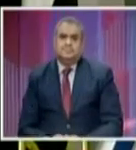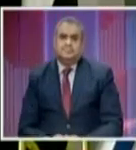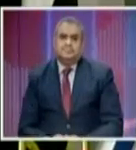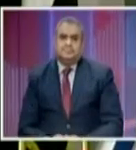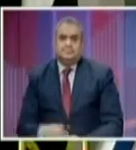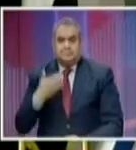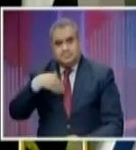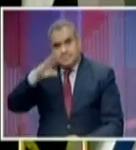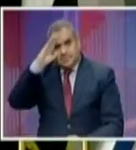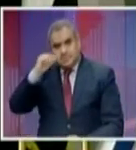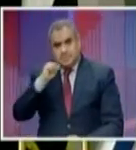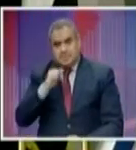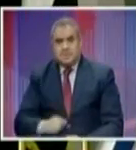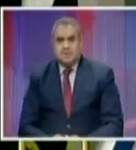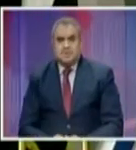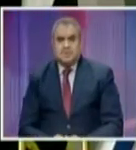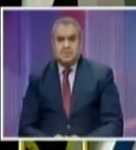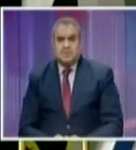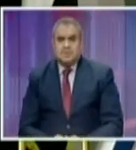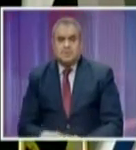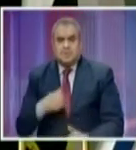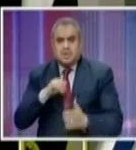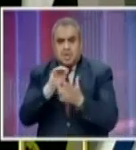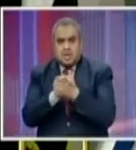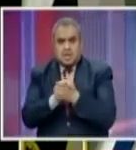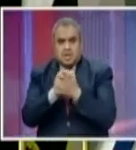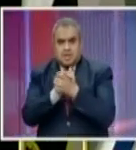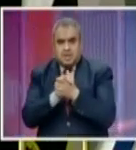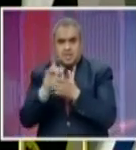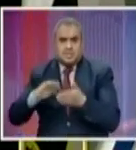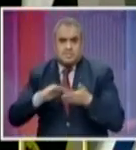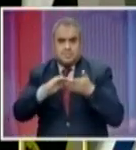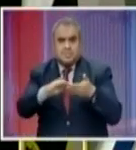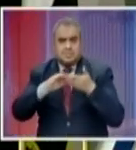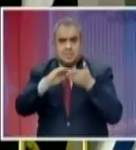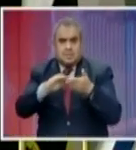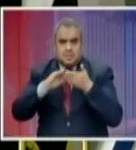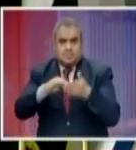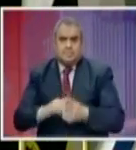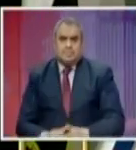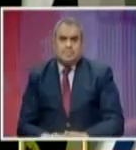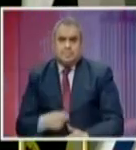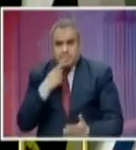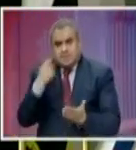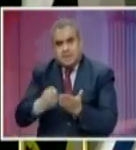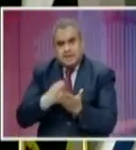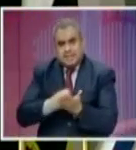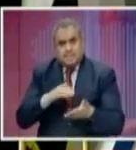وبحب أشكر كل أصحابي بيساعدوني في